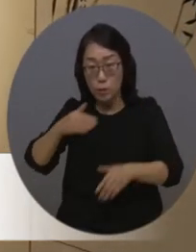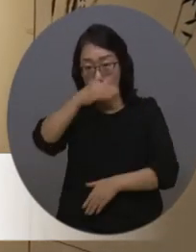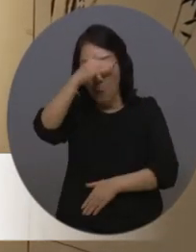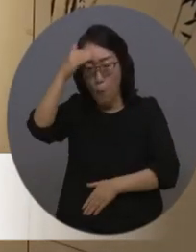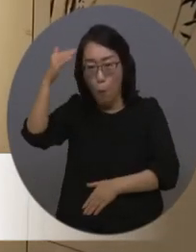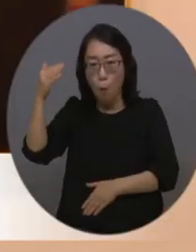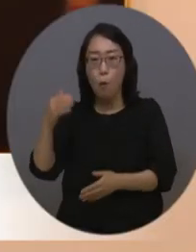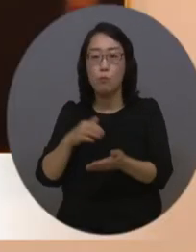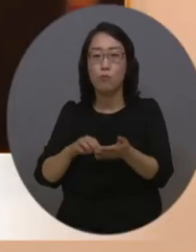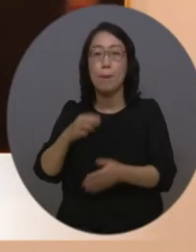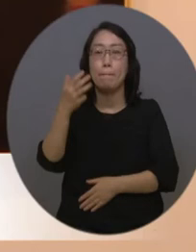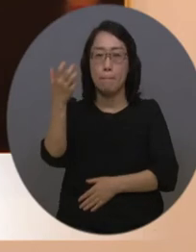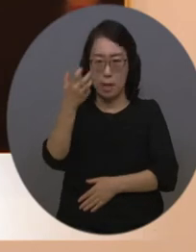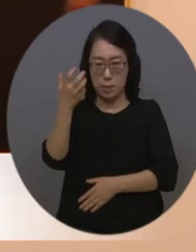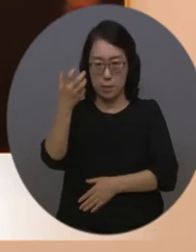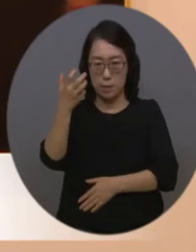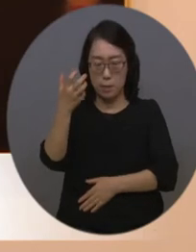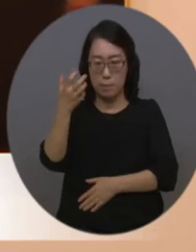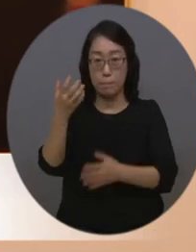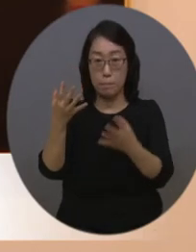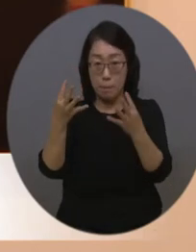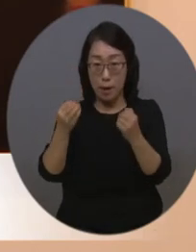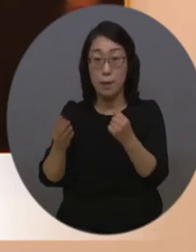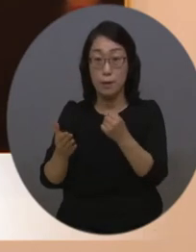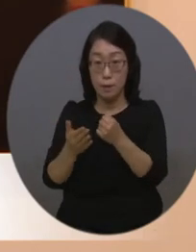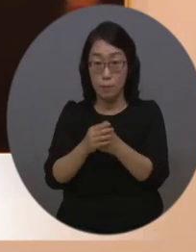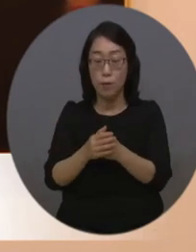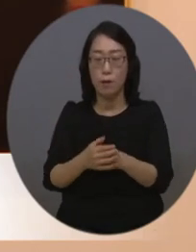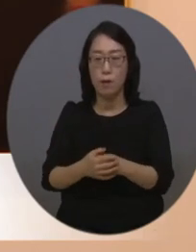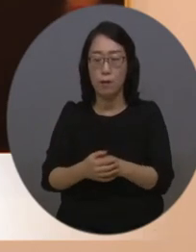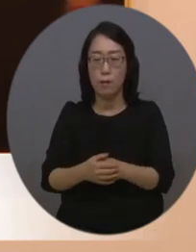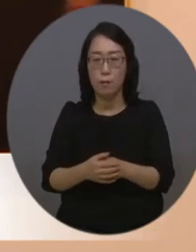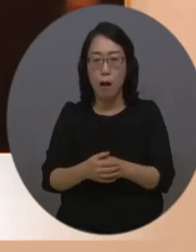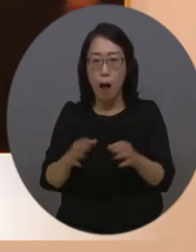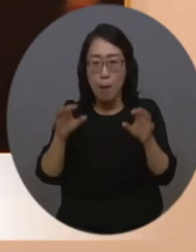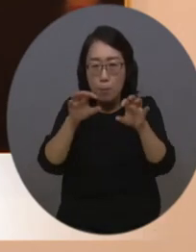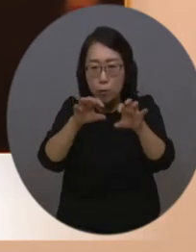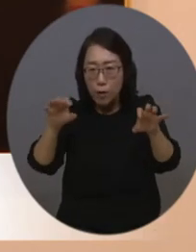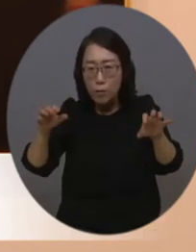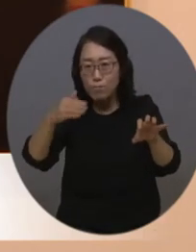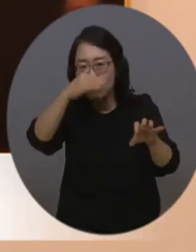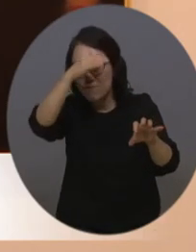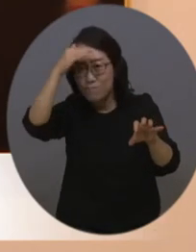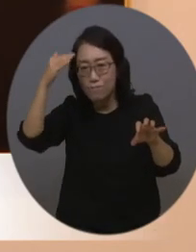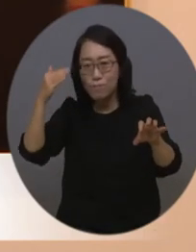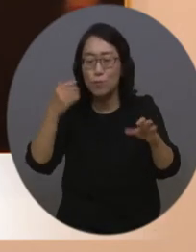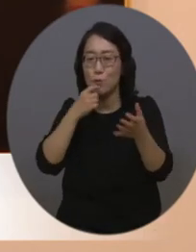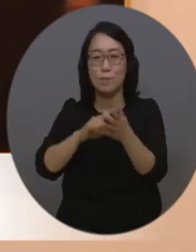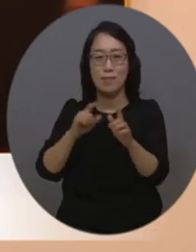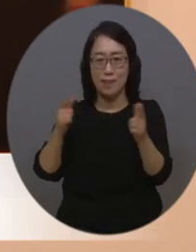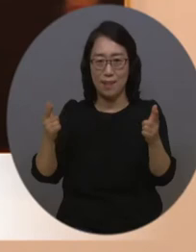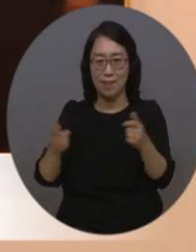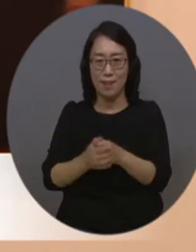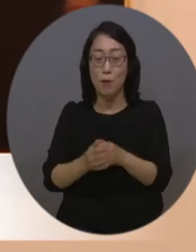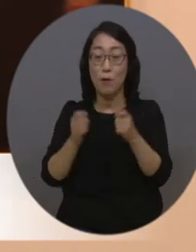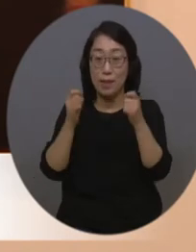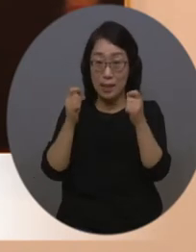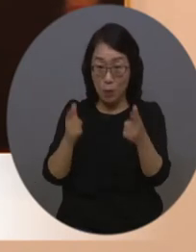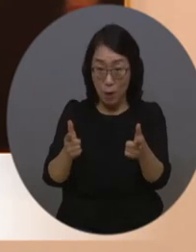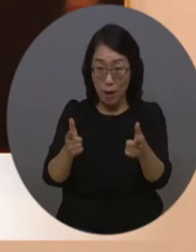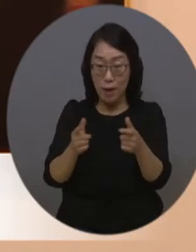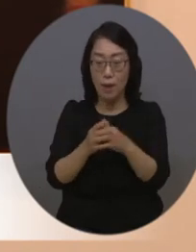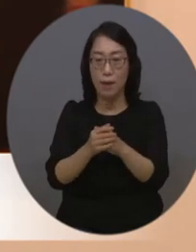80여 정도 되기 때문에 이렇게 모아져 볼 수 있는 기회가 된 겁니다 이번 개의 이렇게